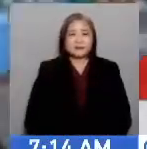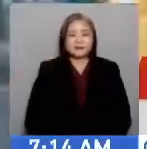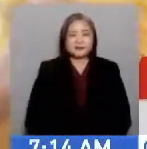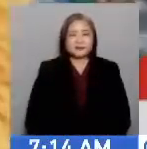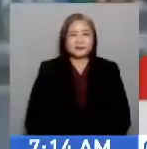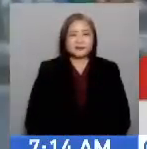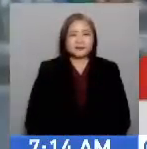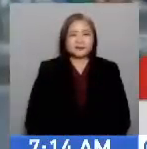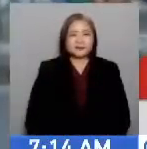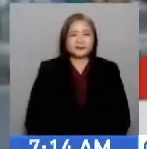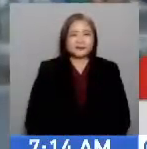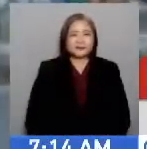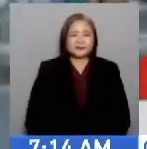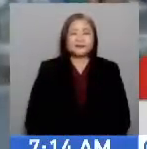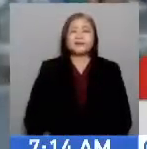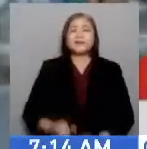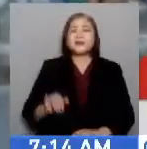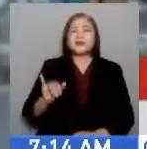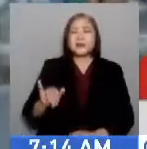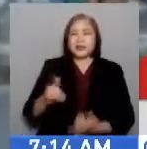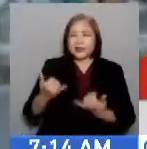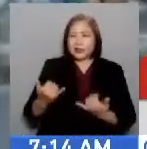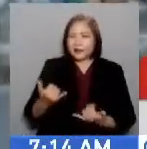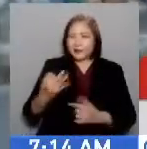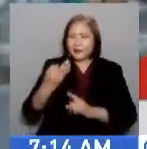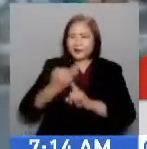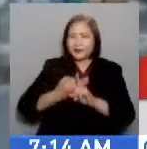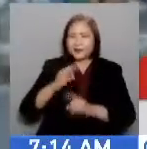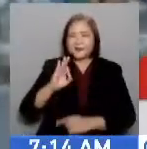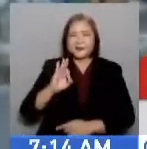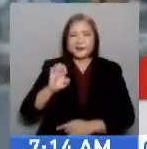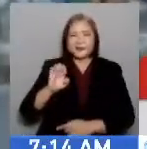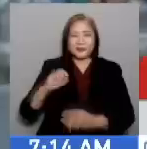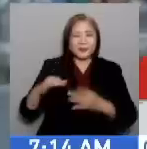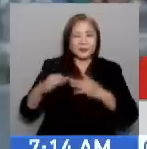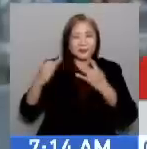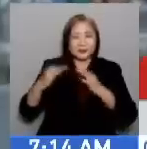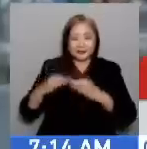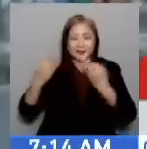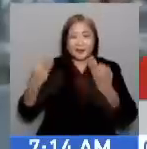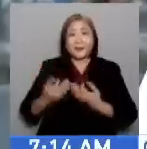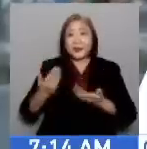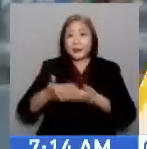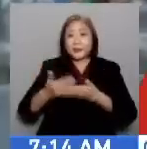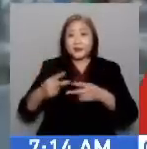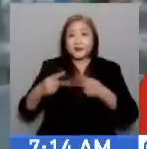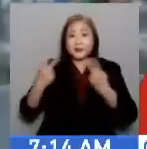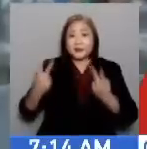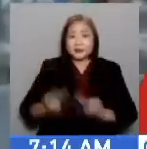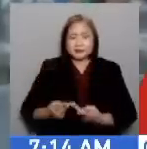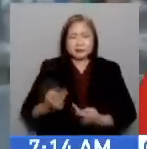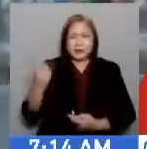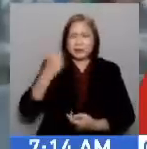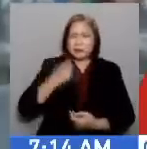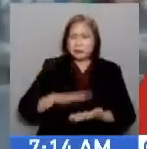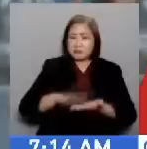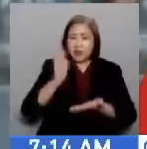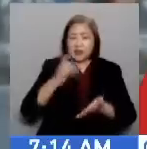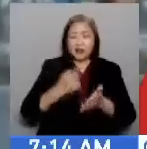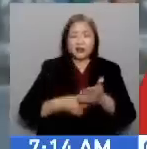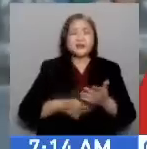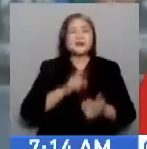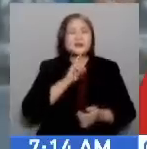Maris, o nga, Pebrero na at malapit na ang araw ng mga puso. Ito sa tanong mo kung nagmahal na ba, mahal na mahal o sobrang mahal